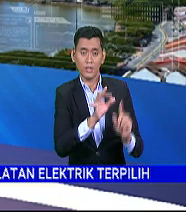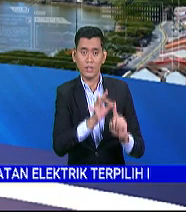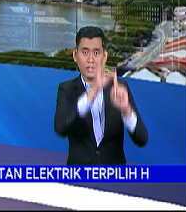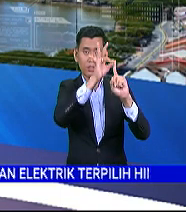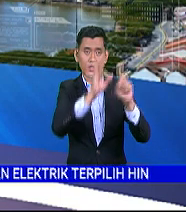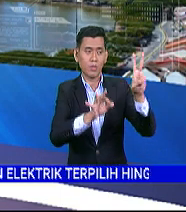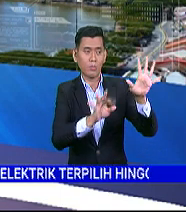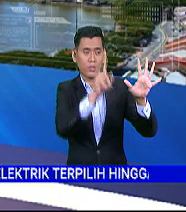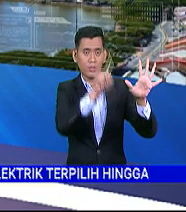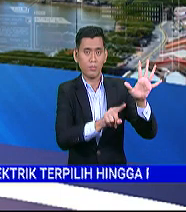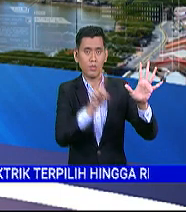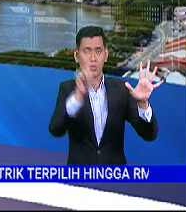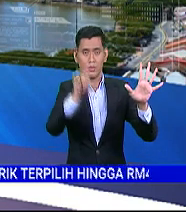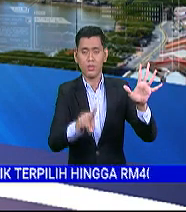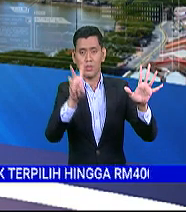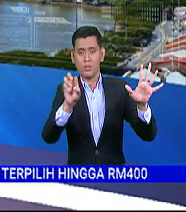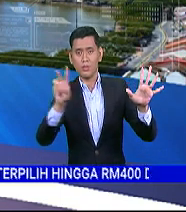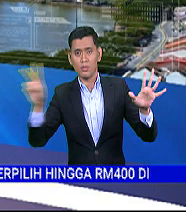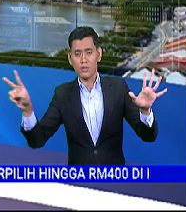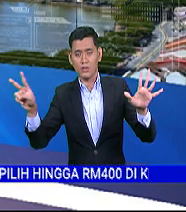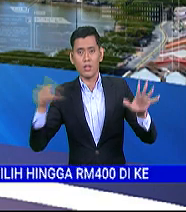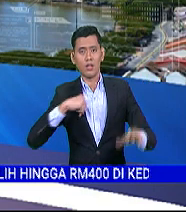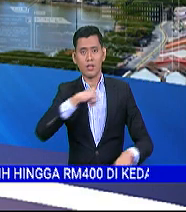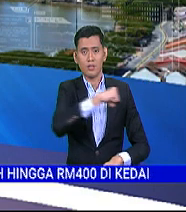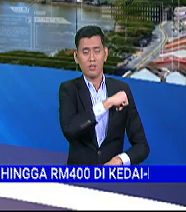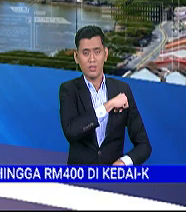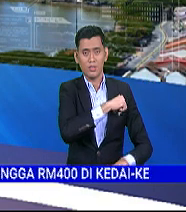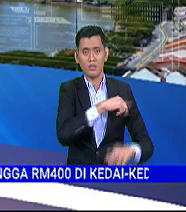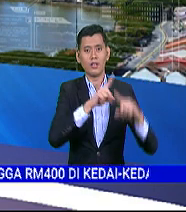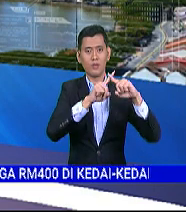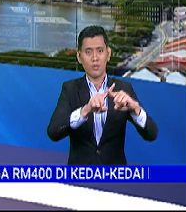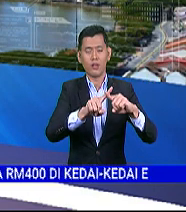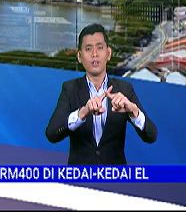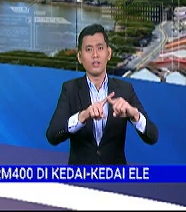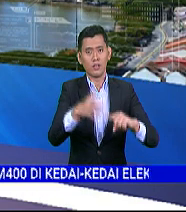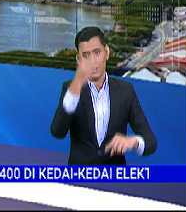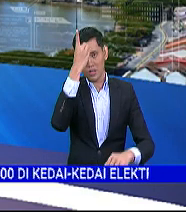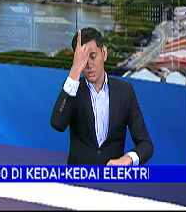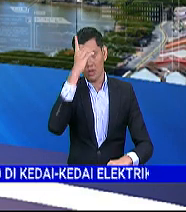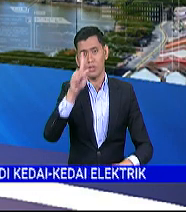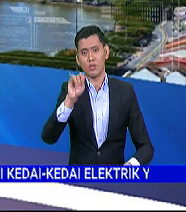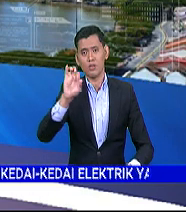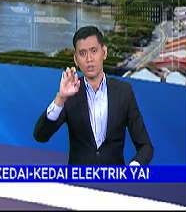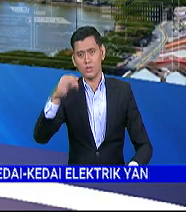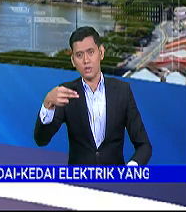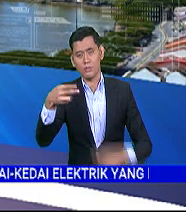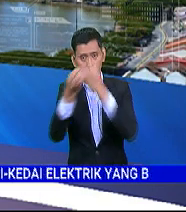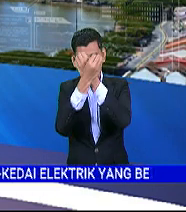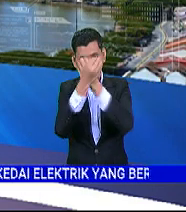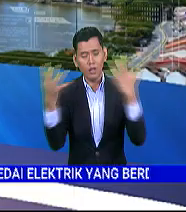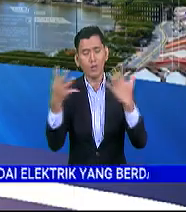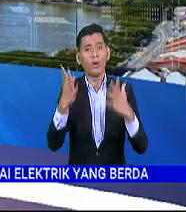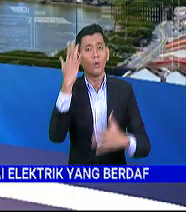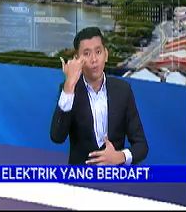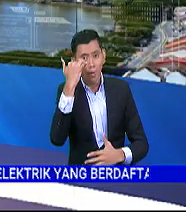25 Januari ini. Ahli Dewan Undangan Negeri Dudong, Datuk Sri Tiong King Sing memaklumkan ia bagi mengenal pasti